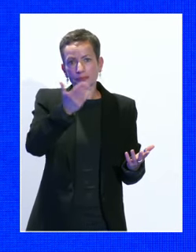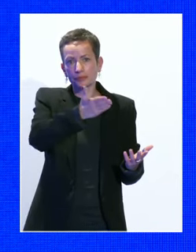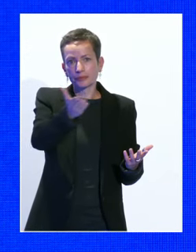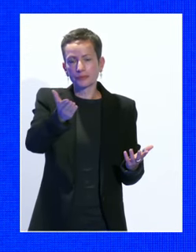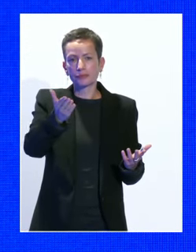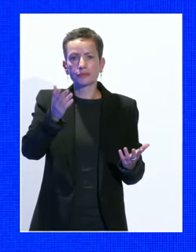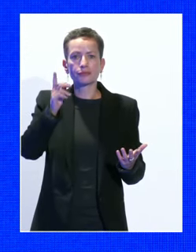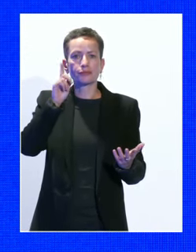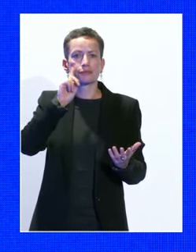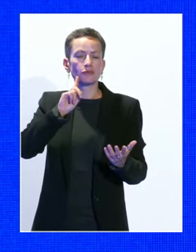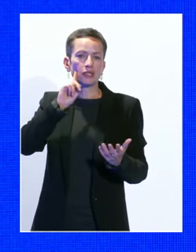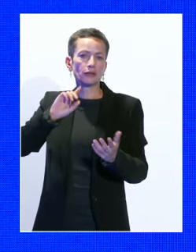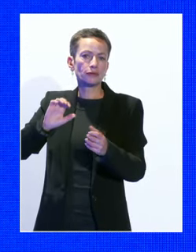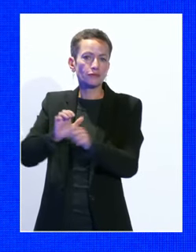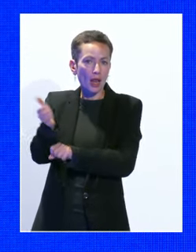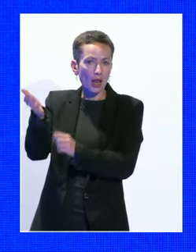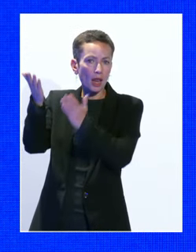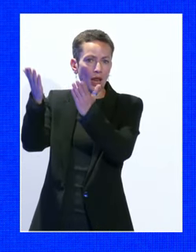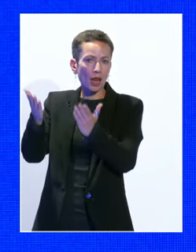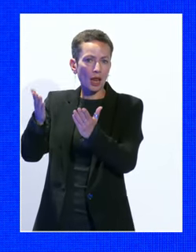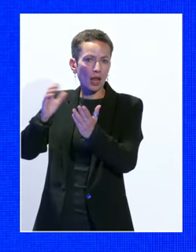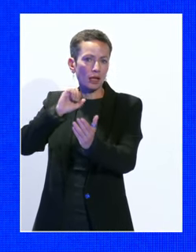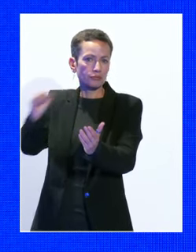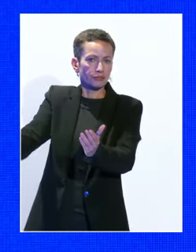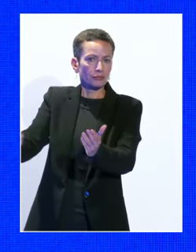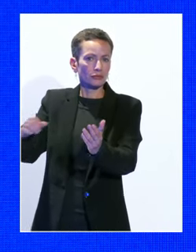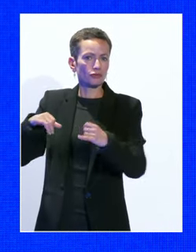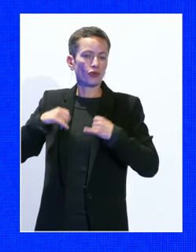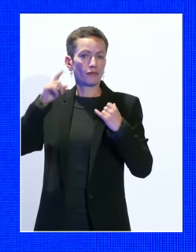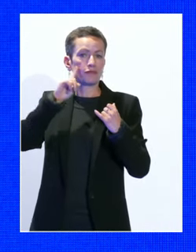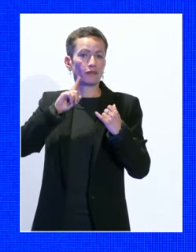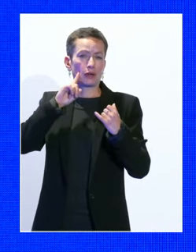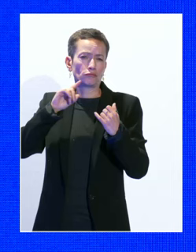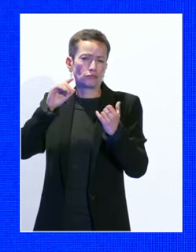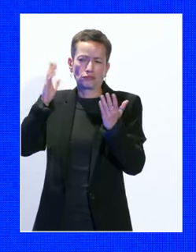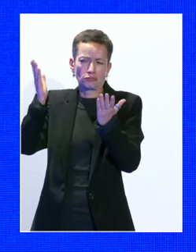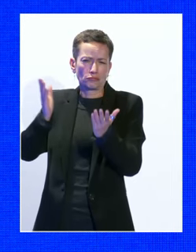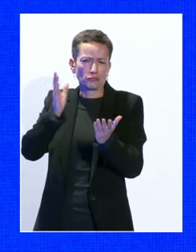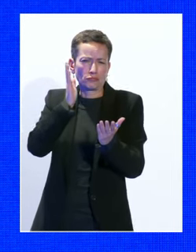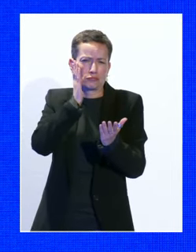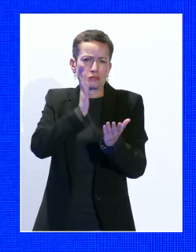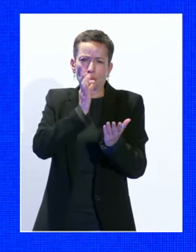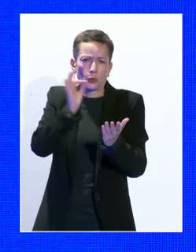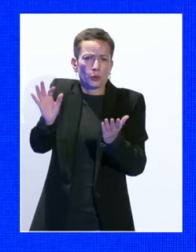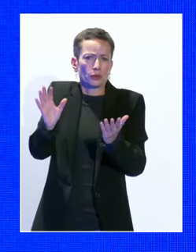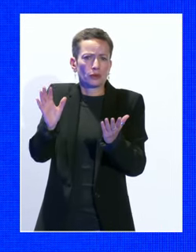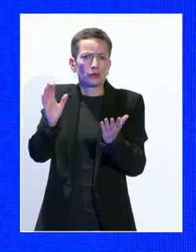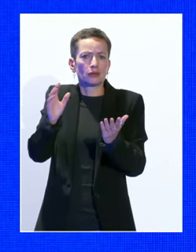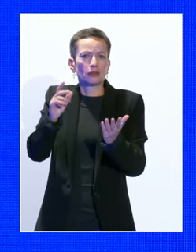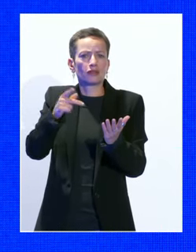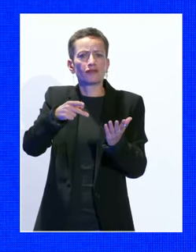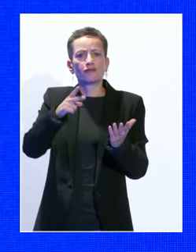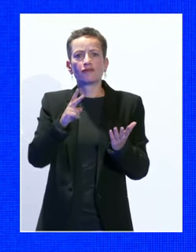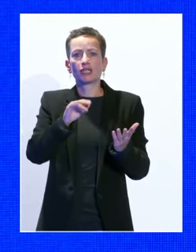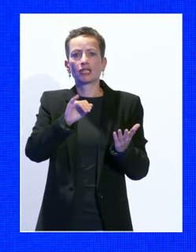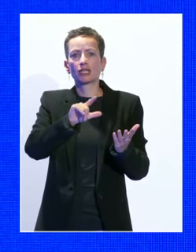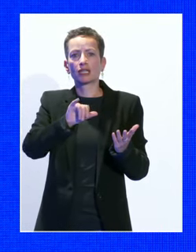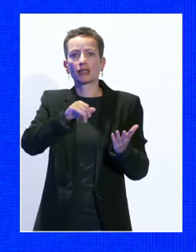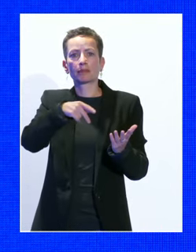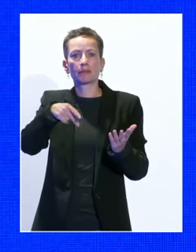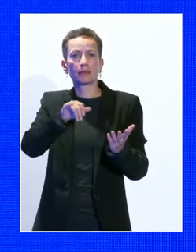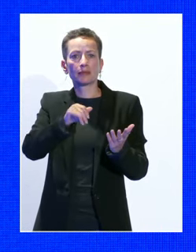Le viol, l'assassinat de cette jeune fille splendide, philippine,